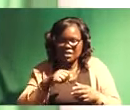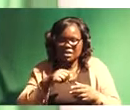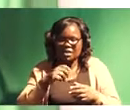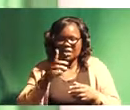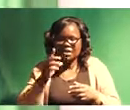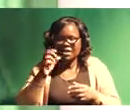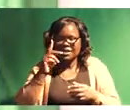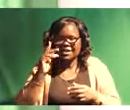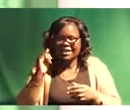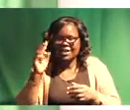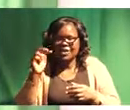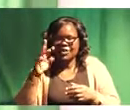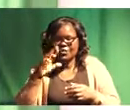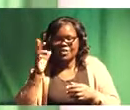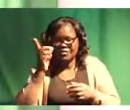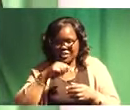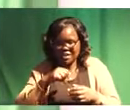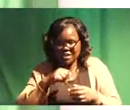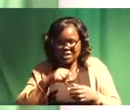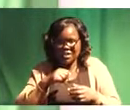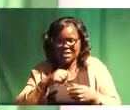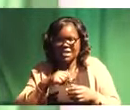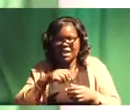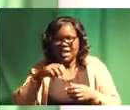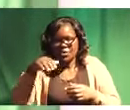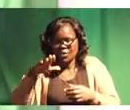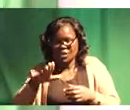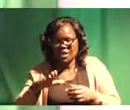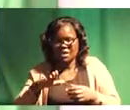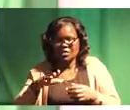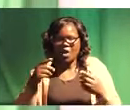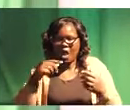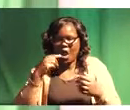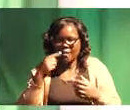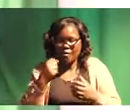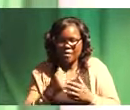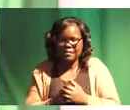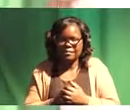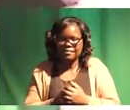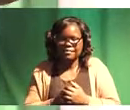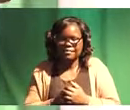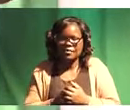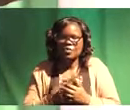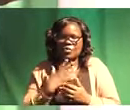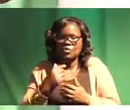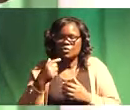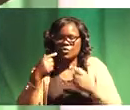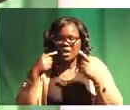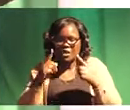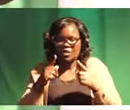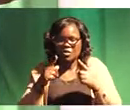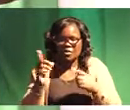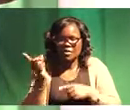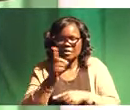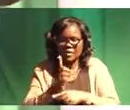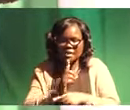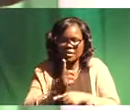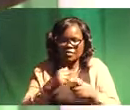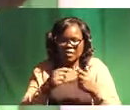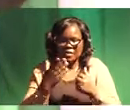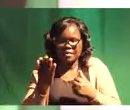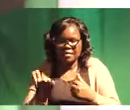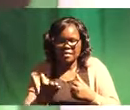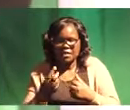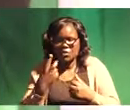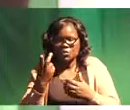ya Kinoru na stadium yenu ya Maua. Mimi nataka niwatangazie waziri anakuja hapa